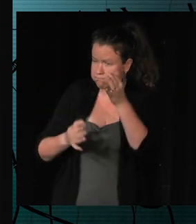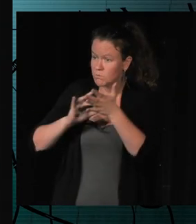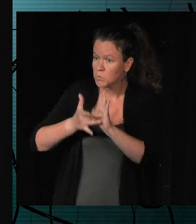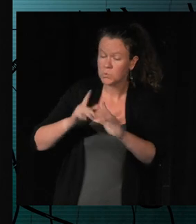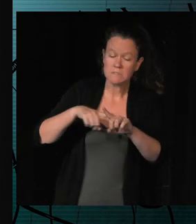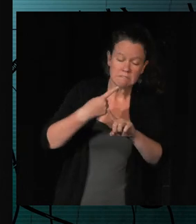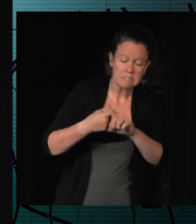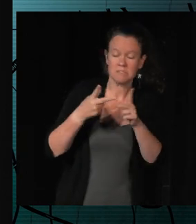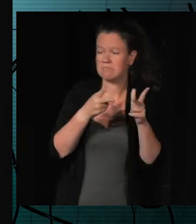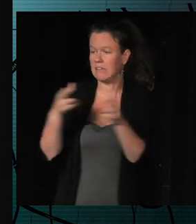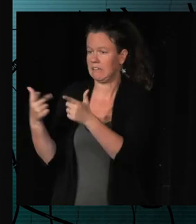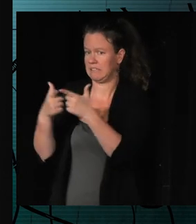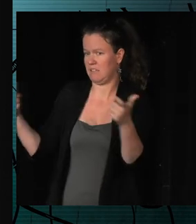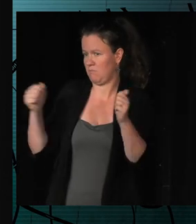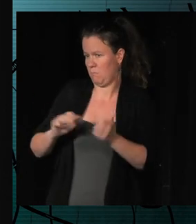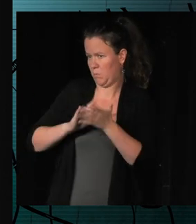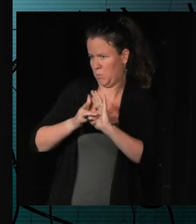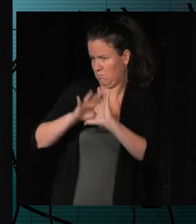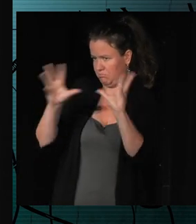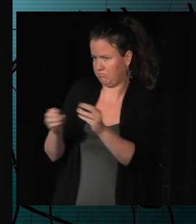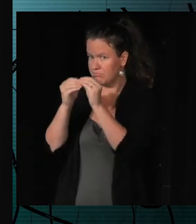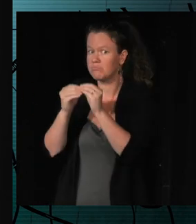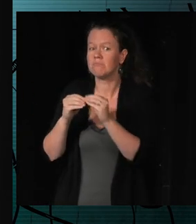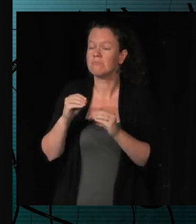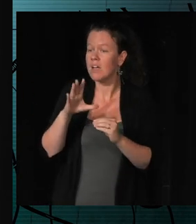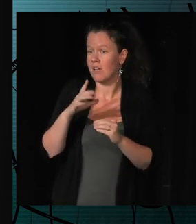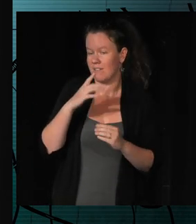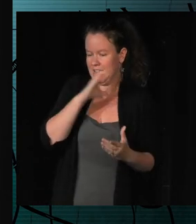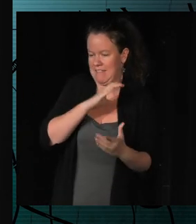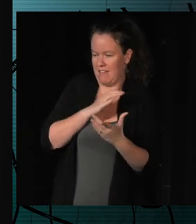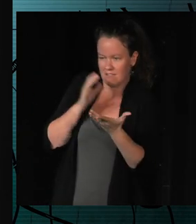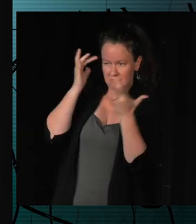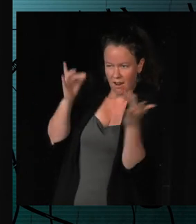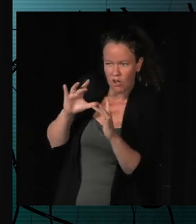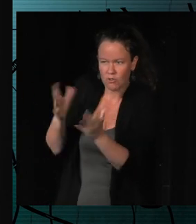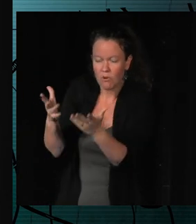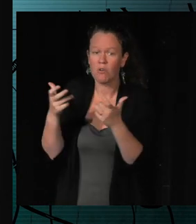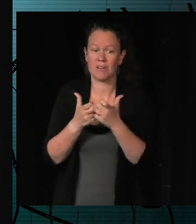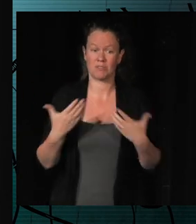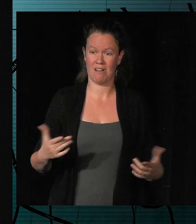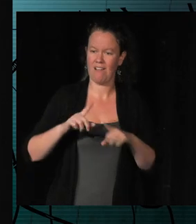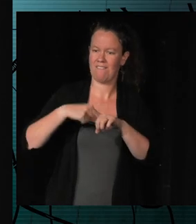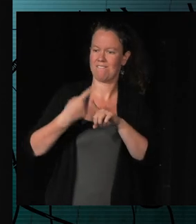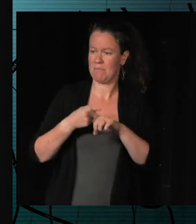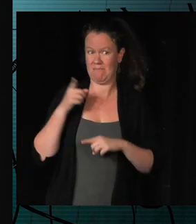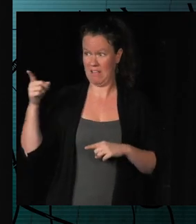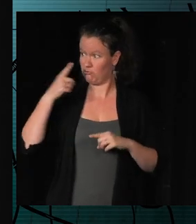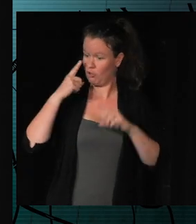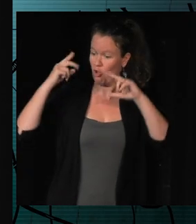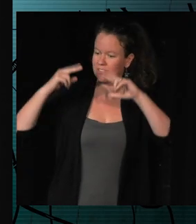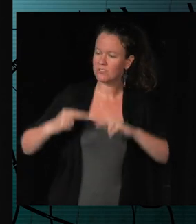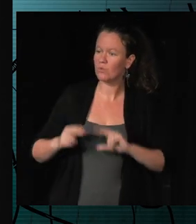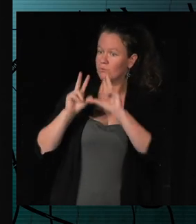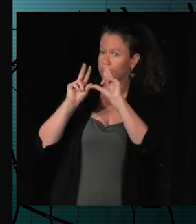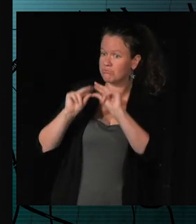médium au mieux effectivement ce que tu dis là sur le film là ce qui clairement c'est la la la narration cinématographique qui est pas super maîtrisée et comme tu le dis en fait Christ